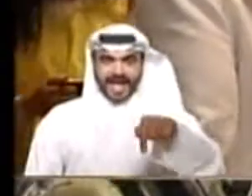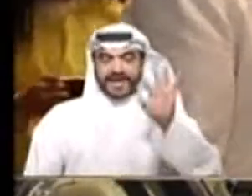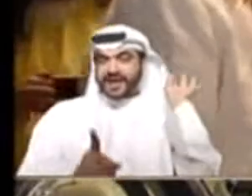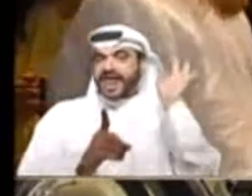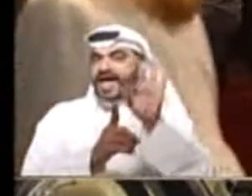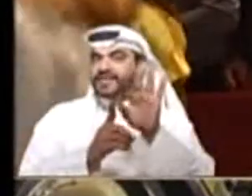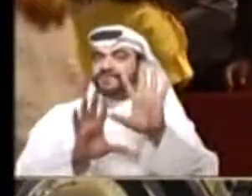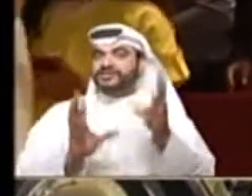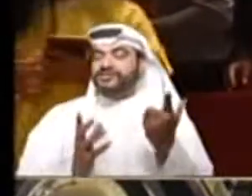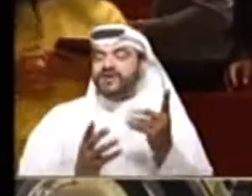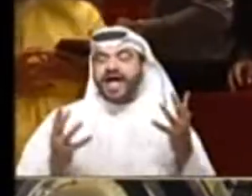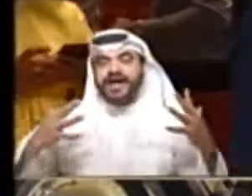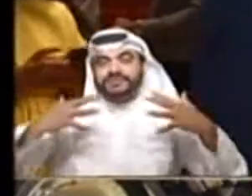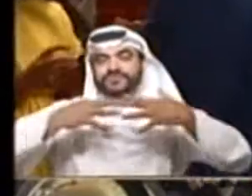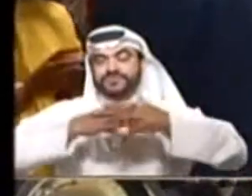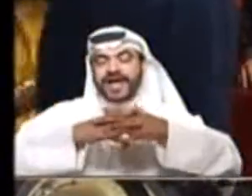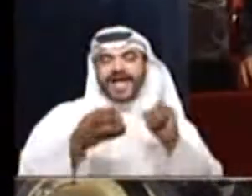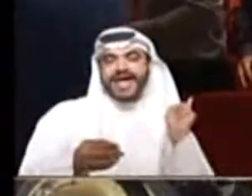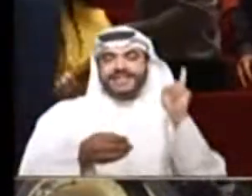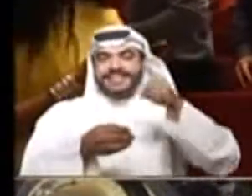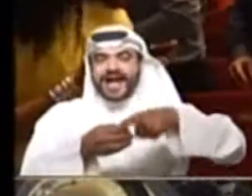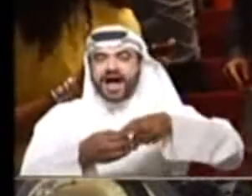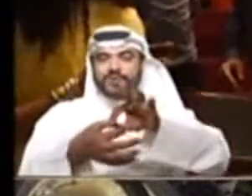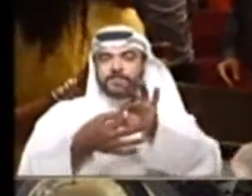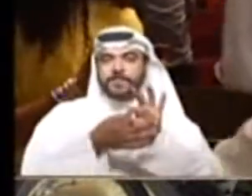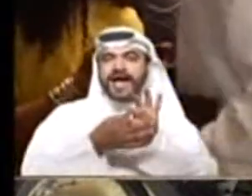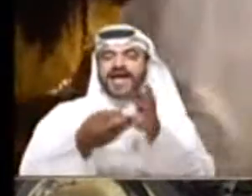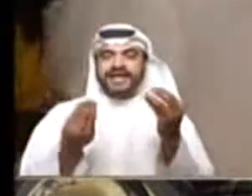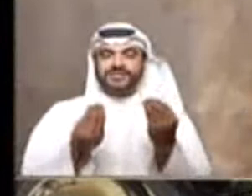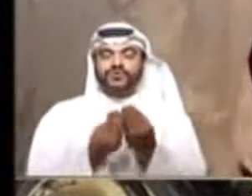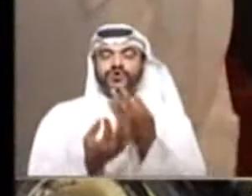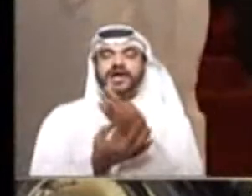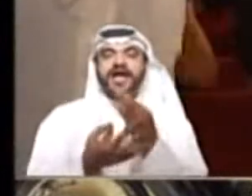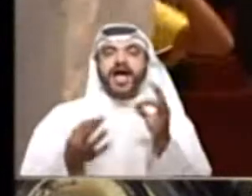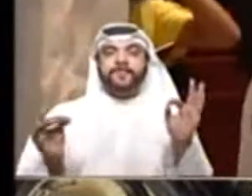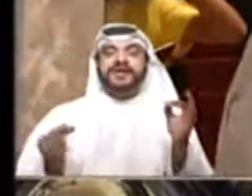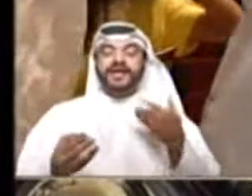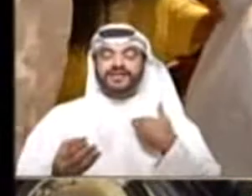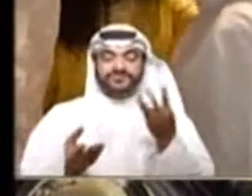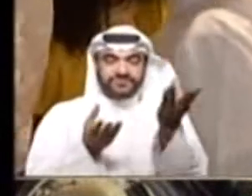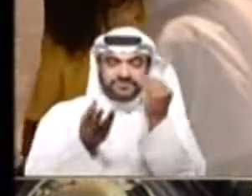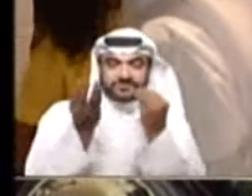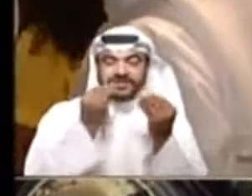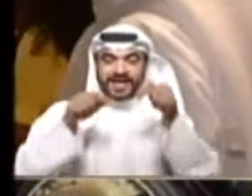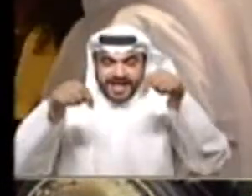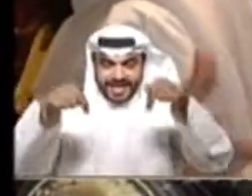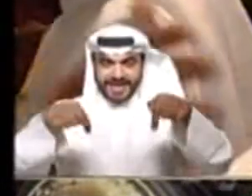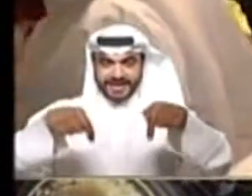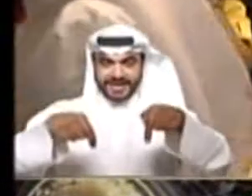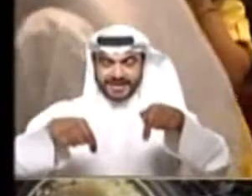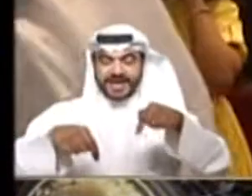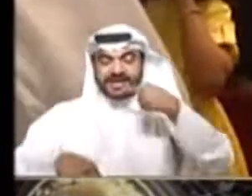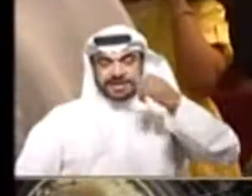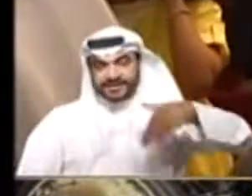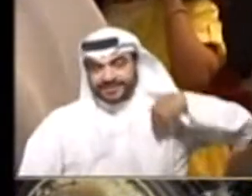خلال الشراكة الفعلية مع الجهات المعنية ذات الصلة. احنا الحين الدراسة